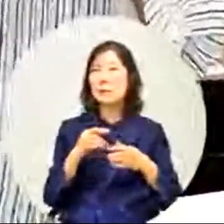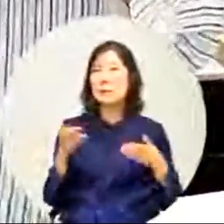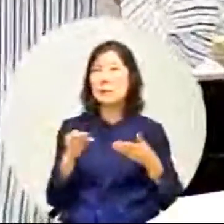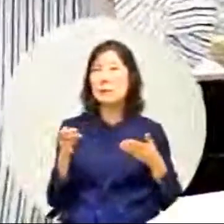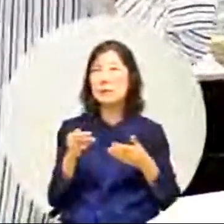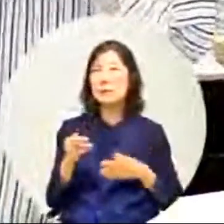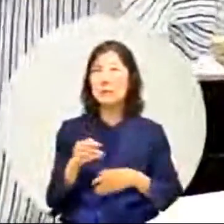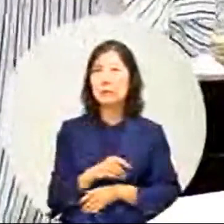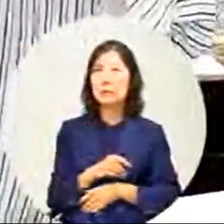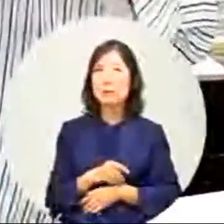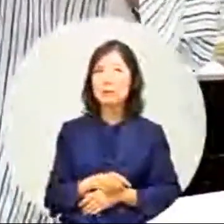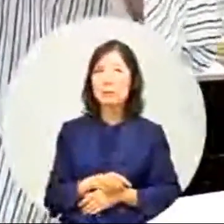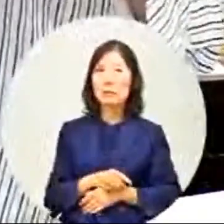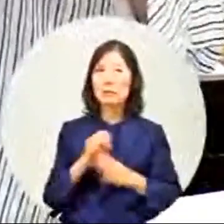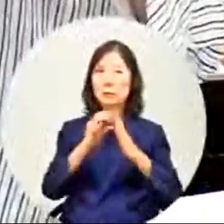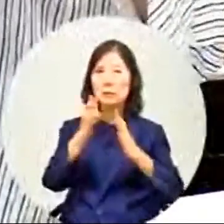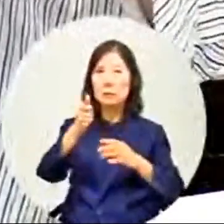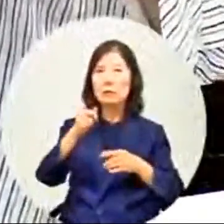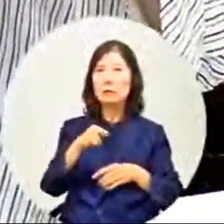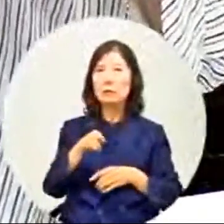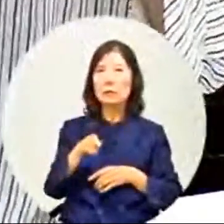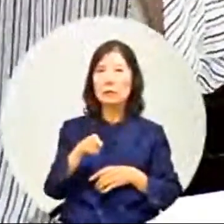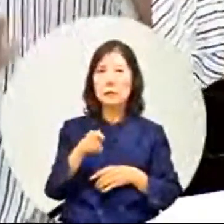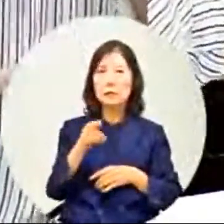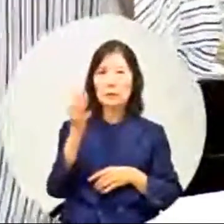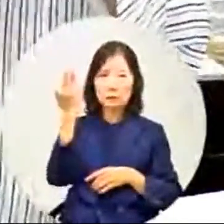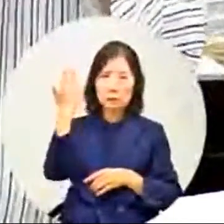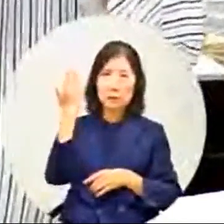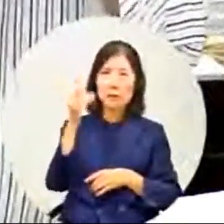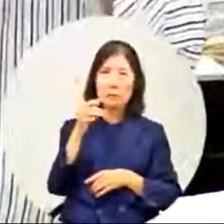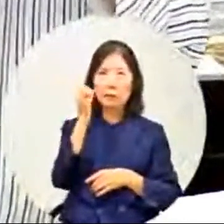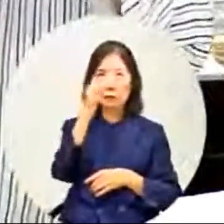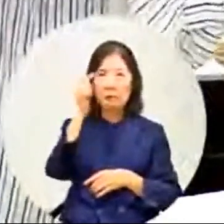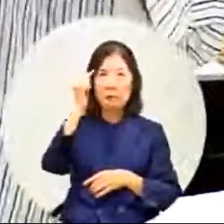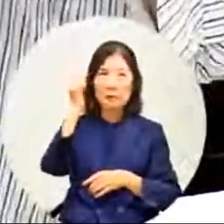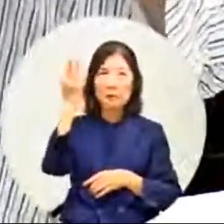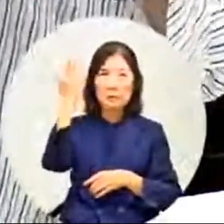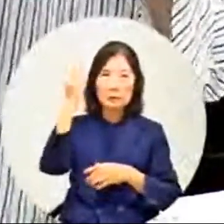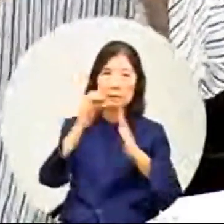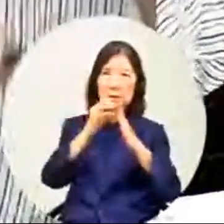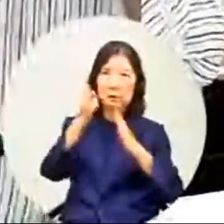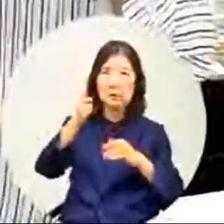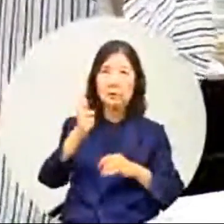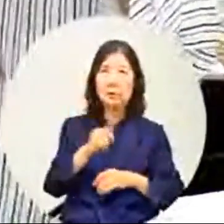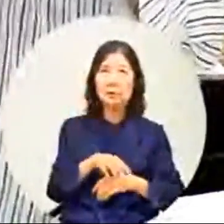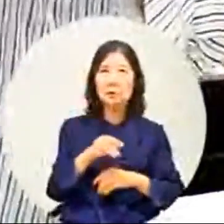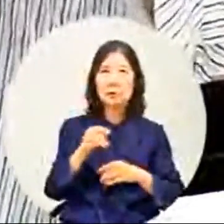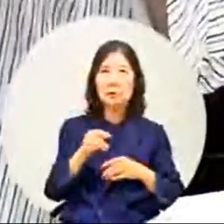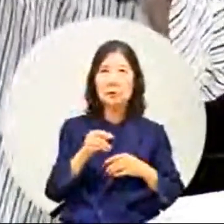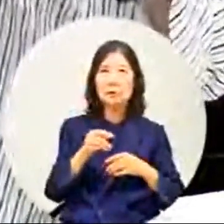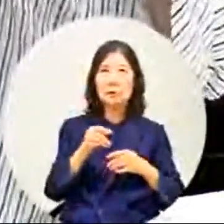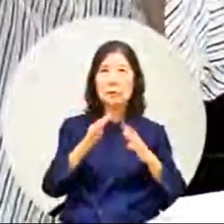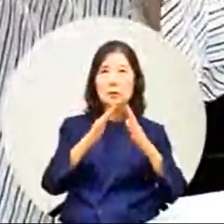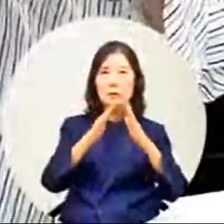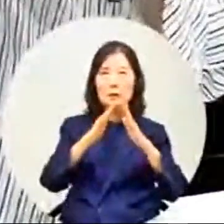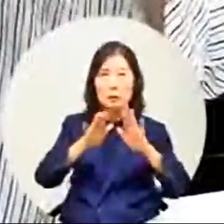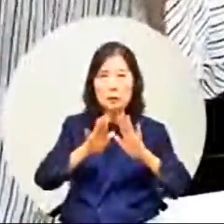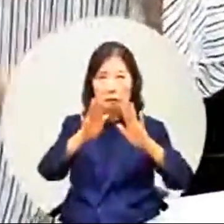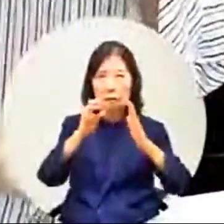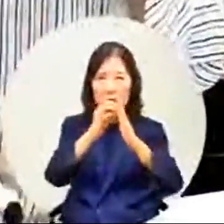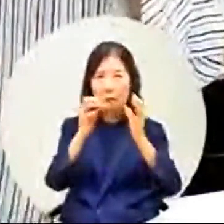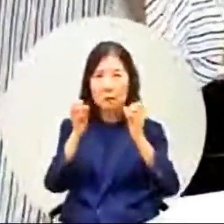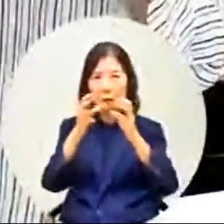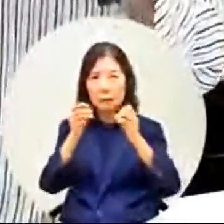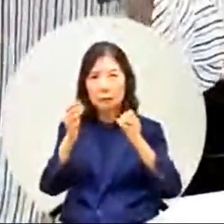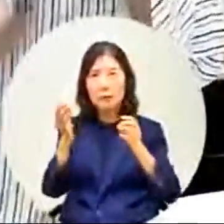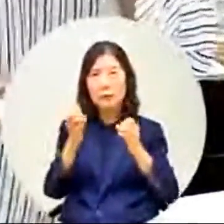局长请回答，你们当时好，不好意思，因为您不是当时的局长，当时有没有会都发？你们当时有没有针